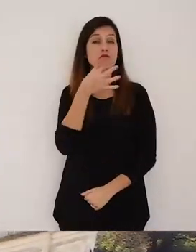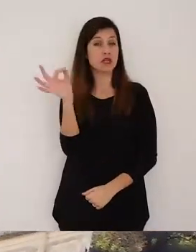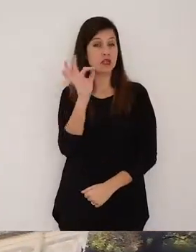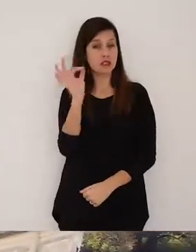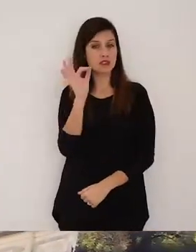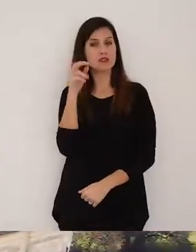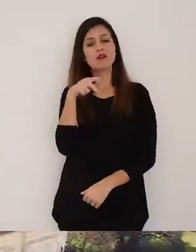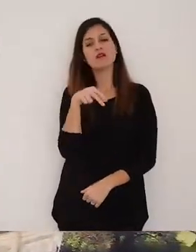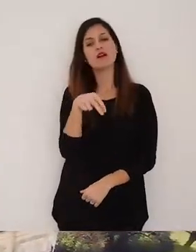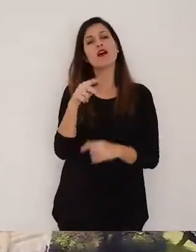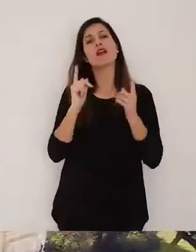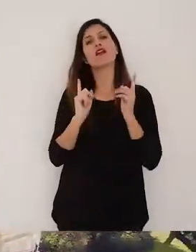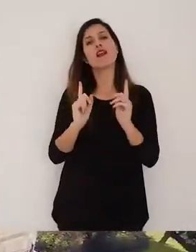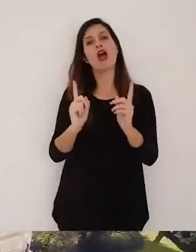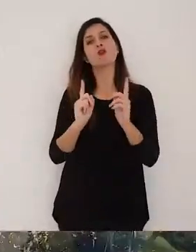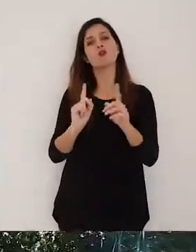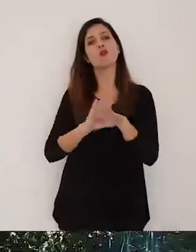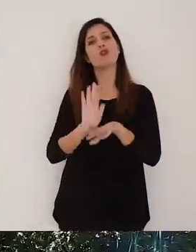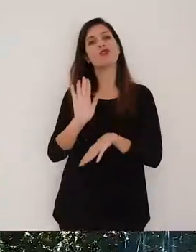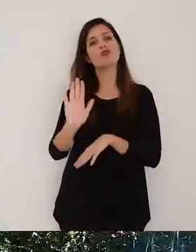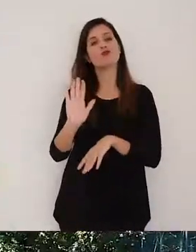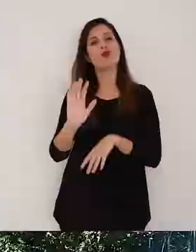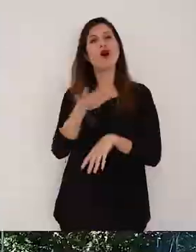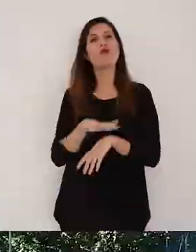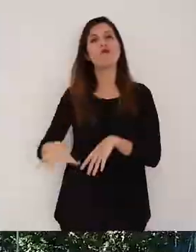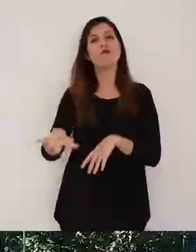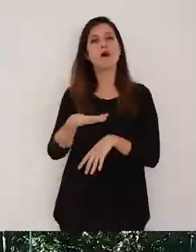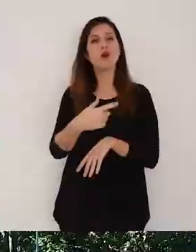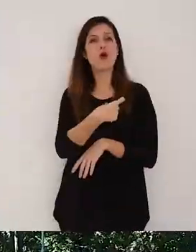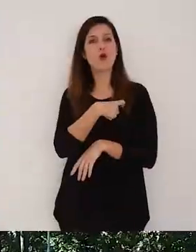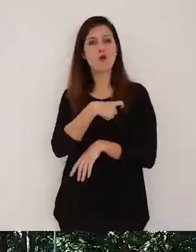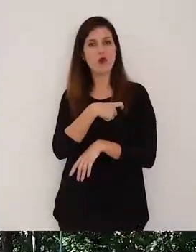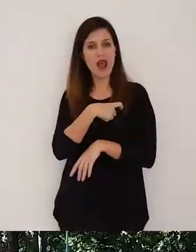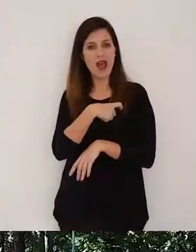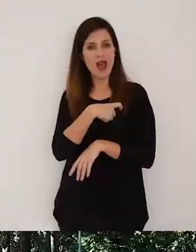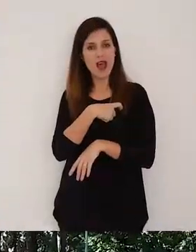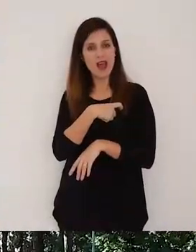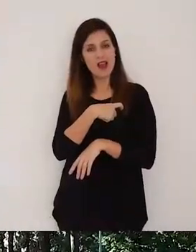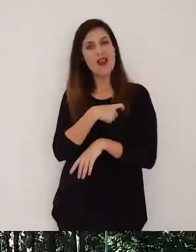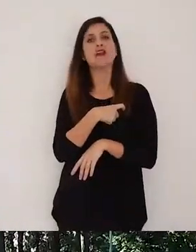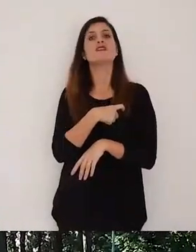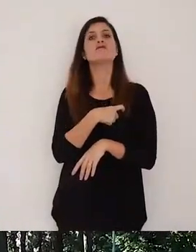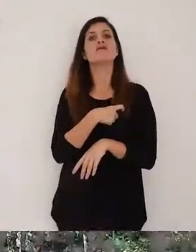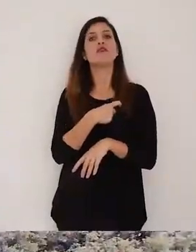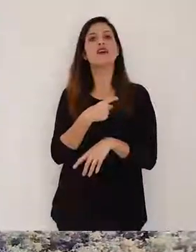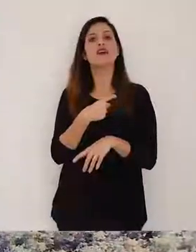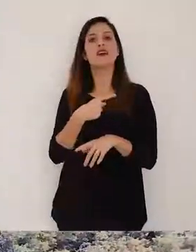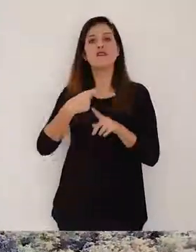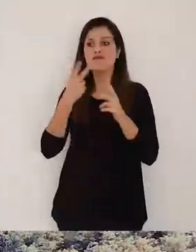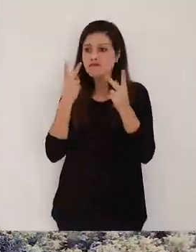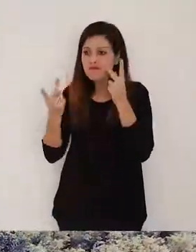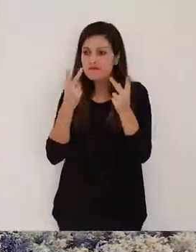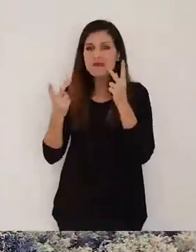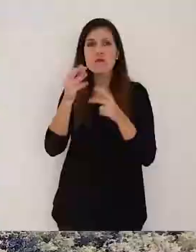Piacevole immergersi nella natura incontaminata del Parco Comunale di Miggiano, a contatto con tutti gli elementi caratteristici della flora della